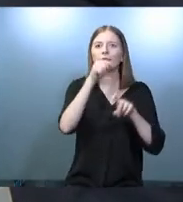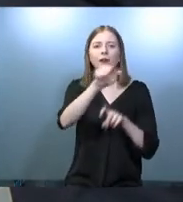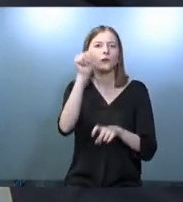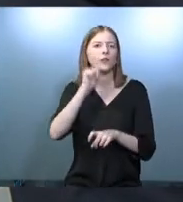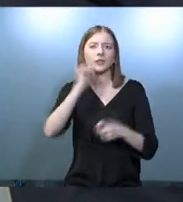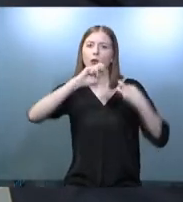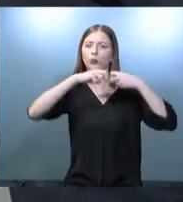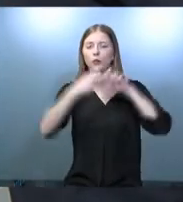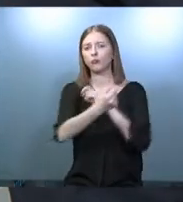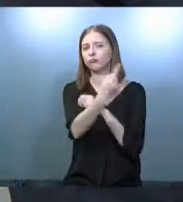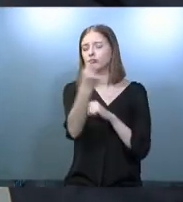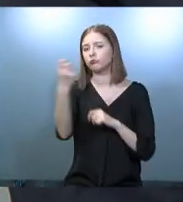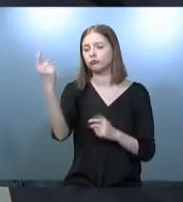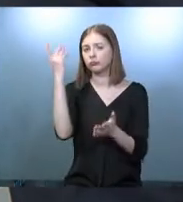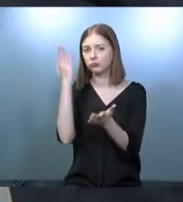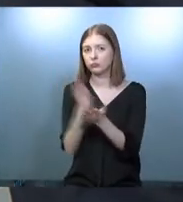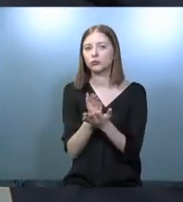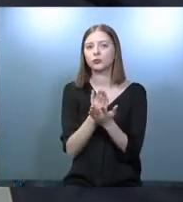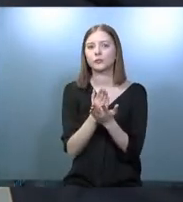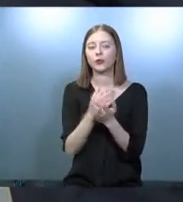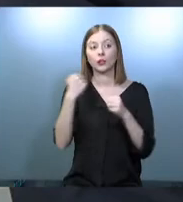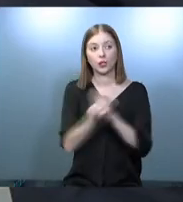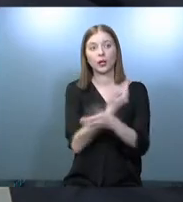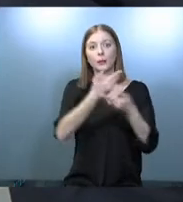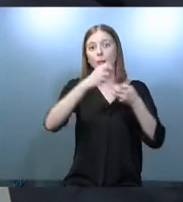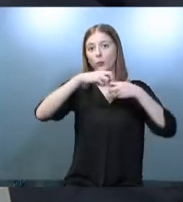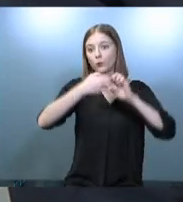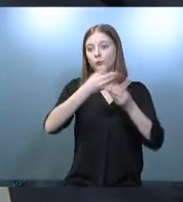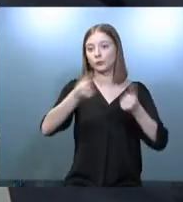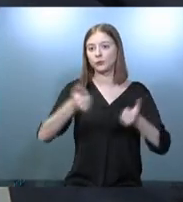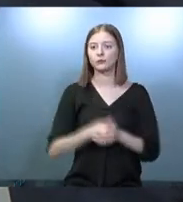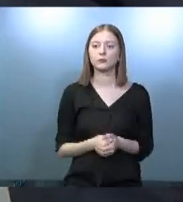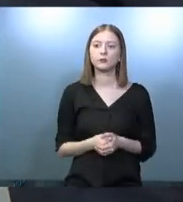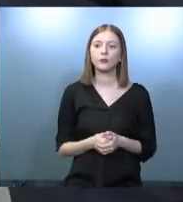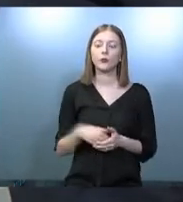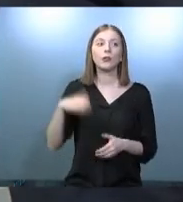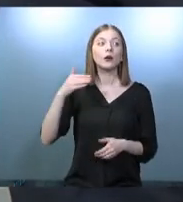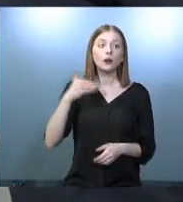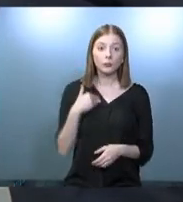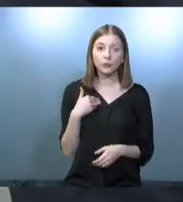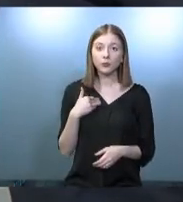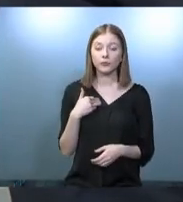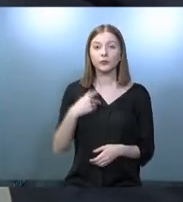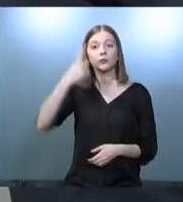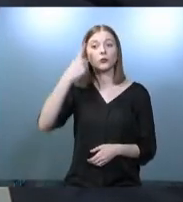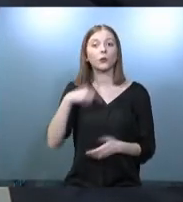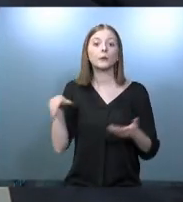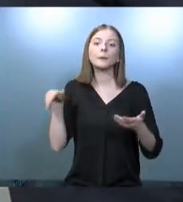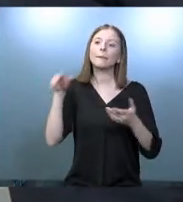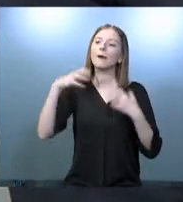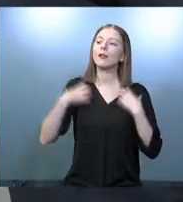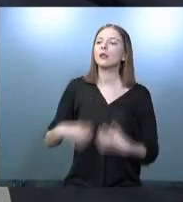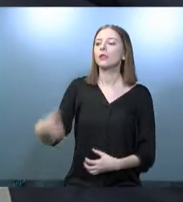laikmečio, atsiranda vis naujų problemų, naujų klausimų, kuriuos reikia spręsti. Mes pasiryžę padėti ir dabartiniam merui,